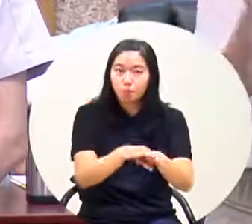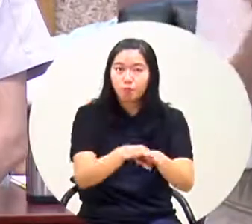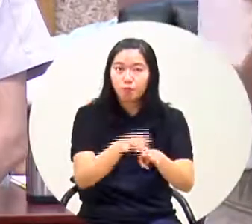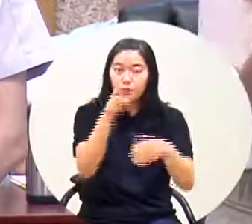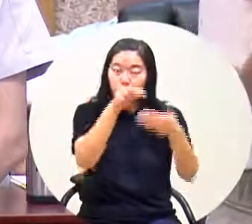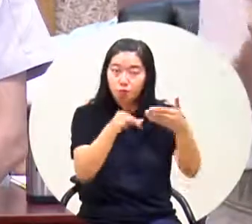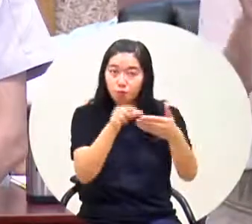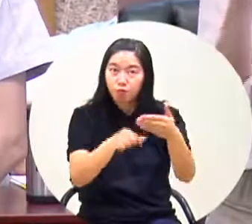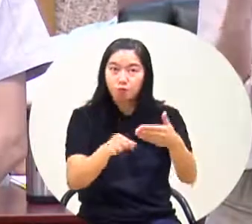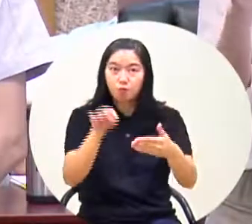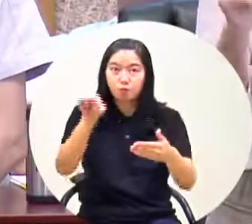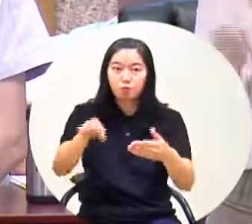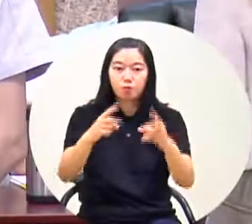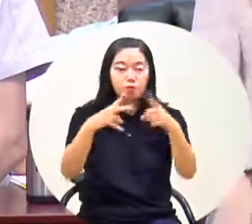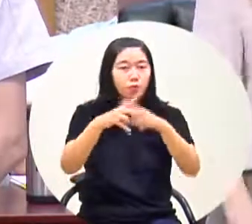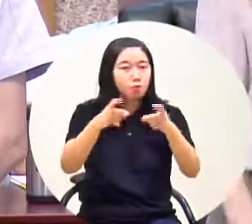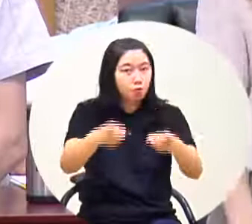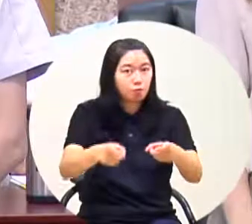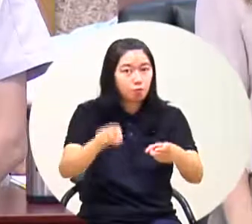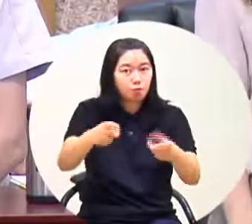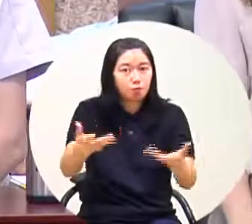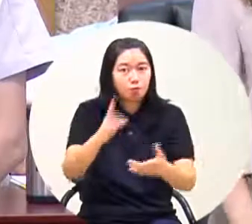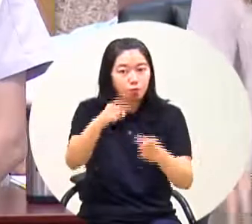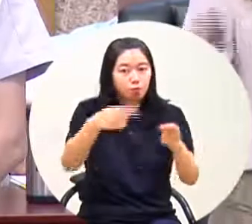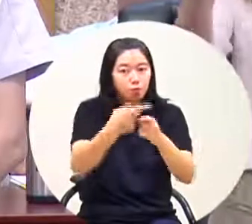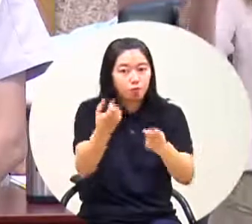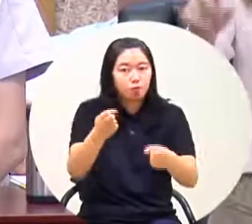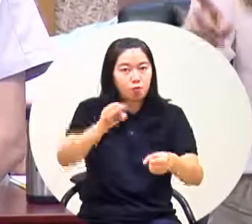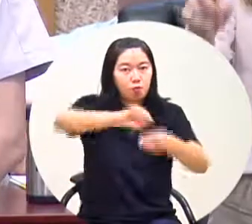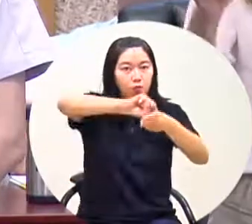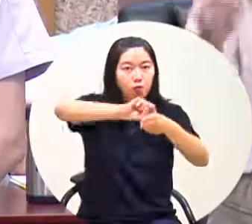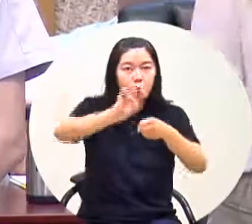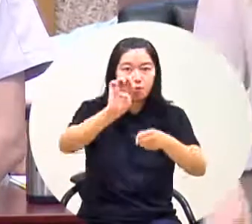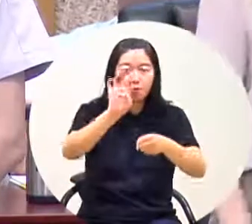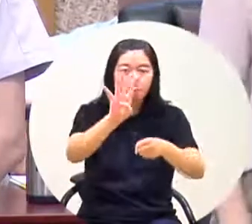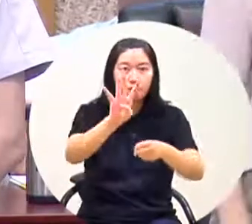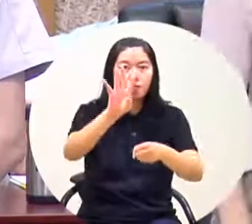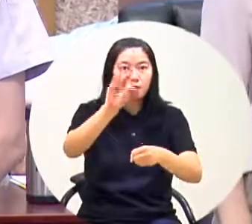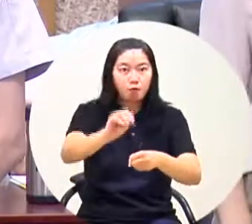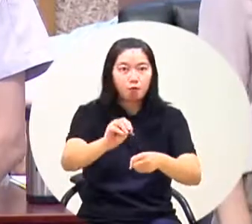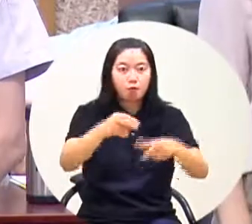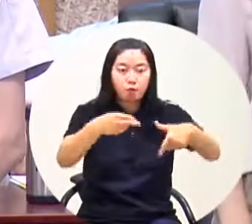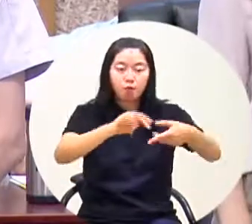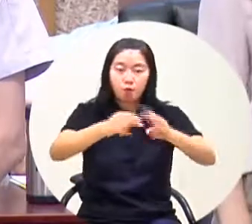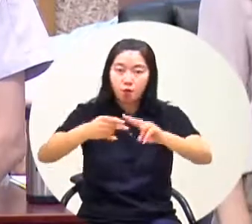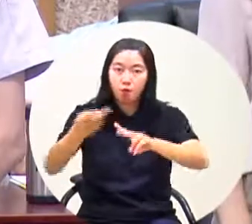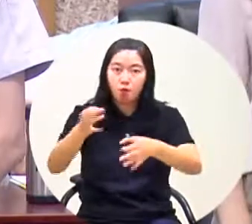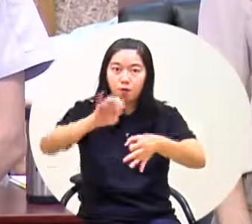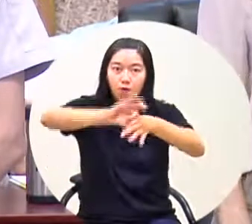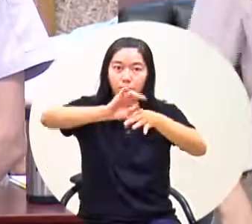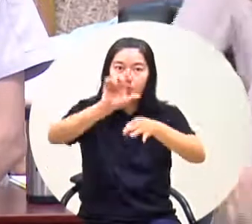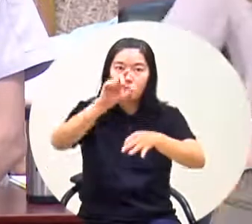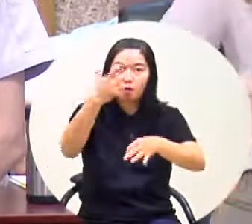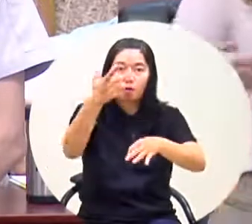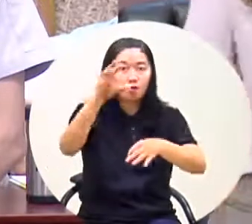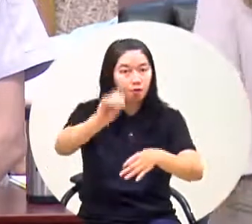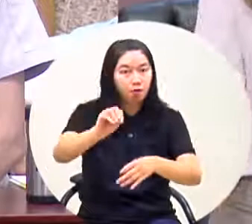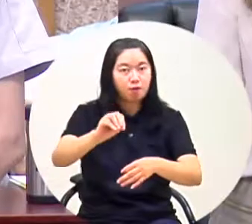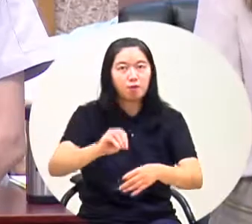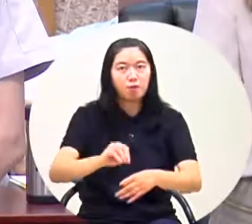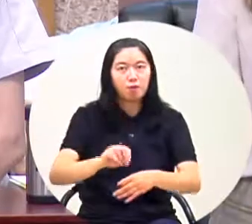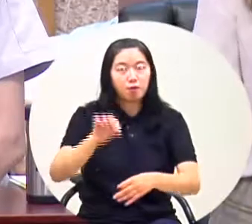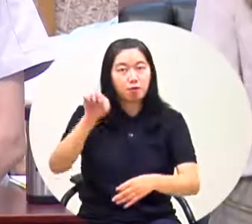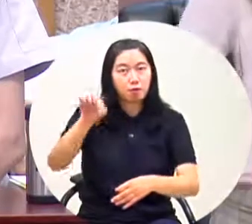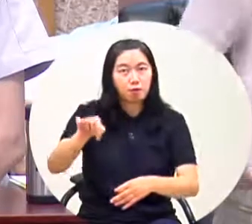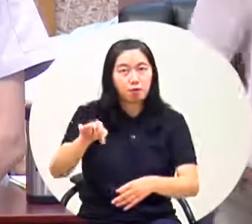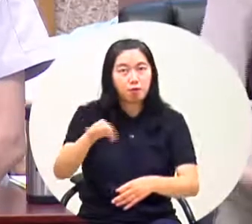他在小港的部分一年要增加34万，他在仁武的部分一年要增加67万。这个是当初他跟